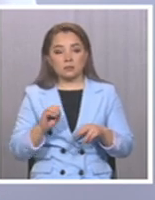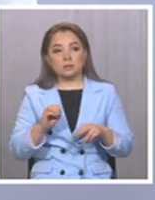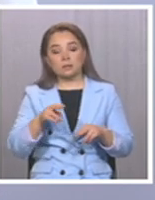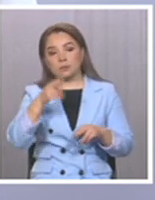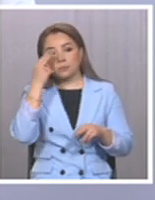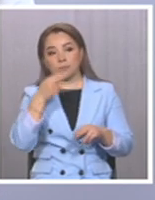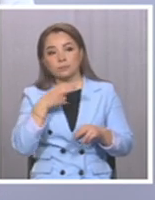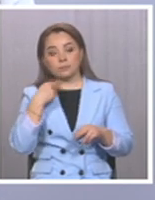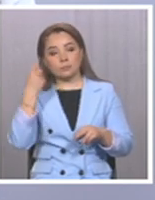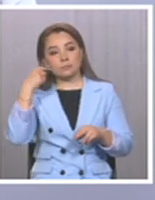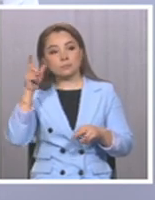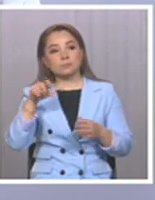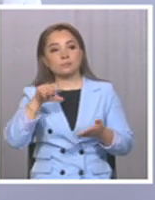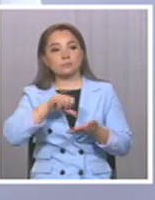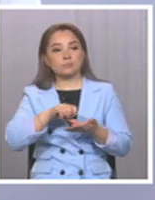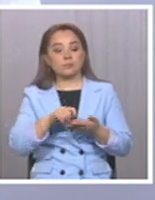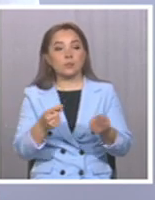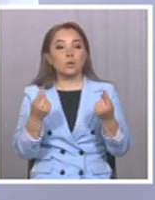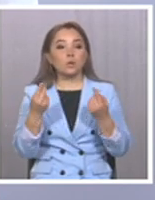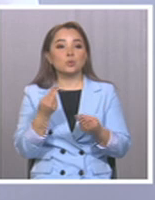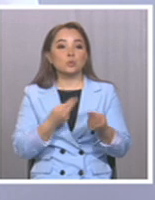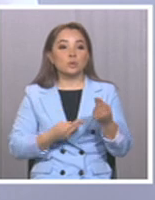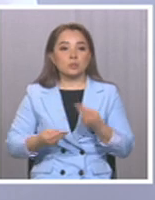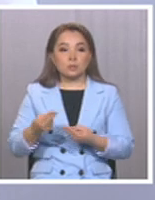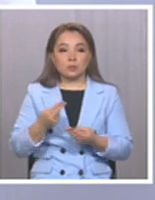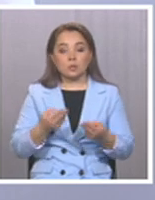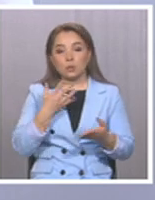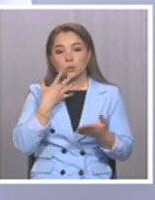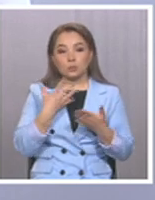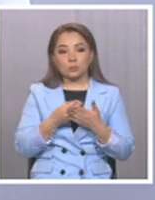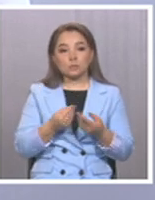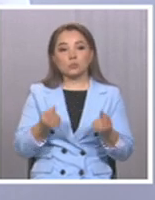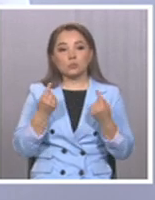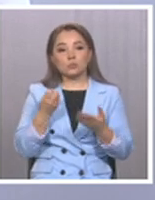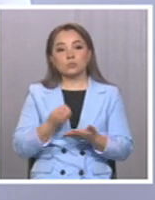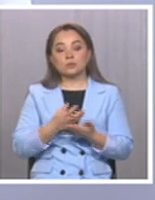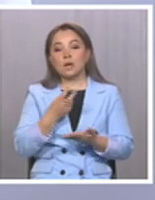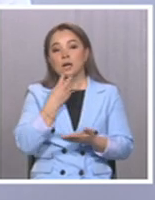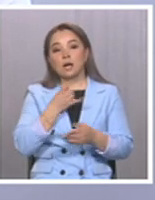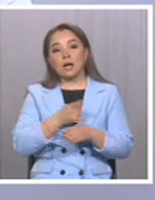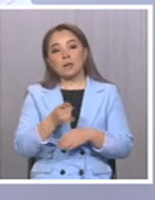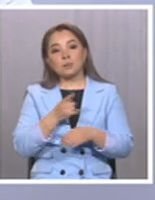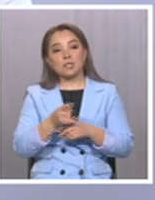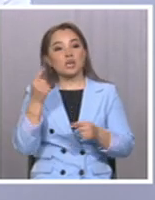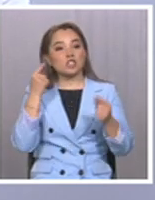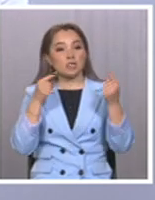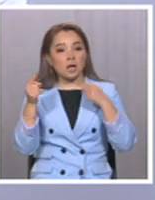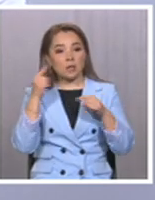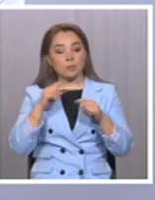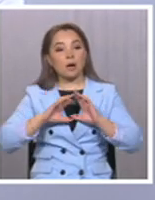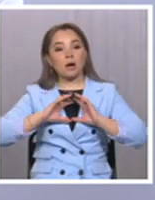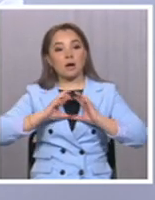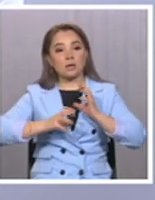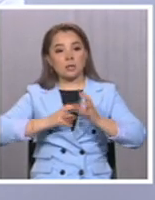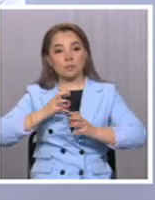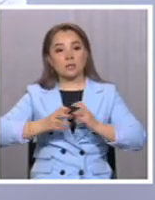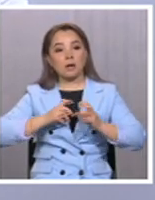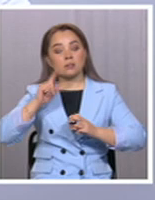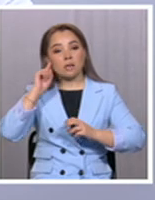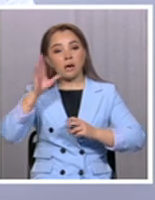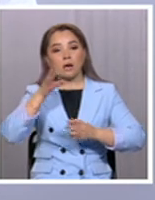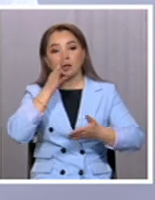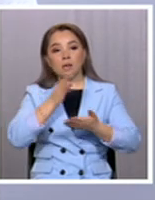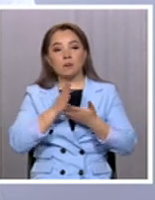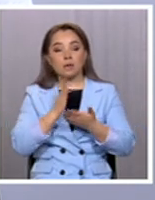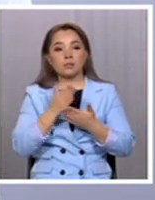ақыны, ірі суреткер. Ол өзінен құдіретті комедия шығармасымен әлемге танымал болды.